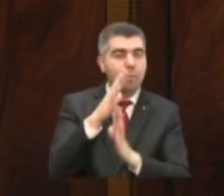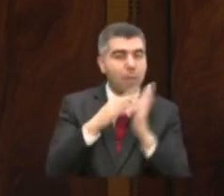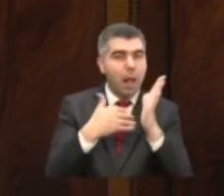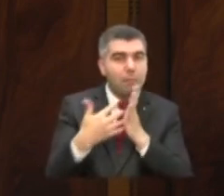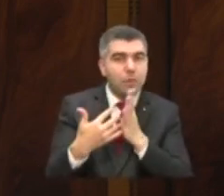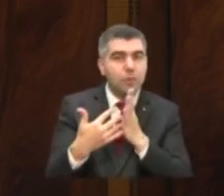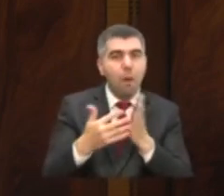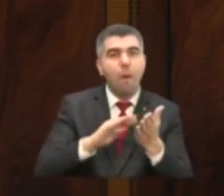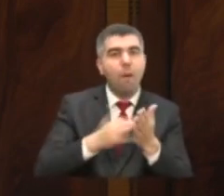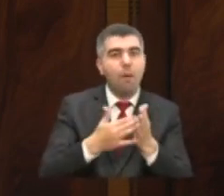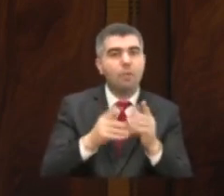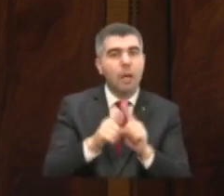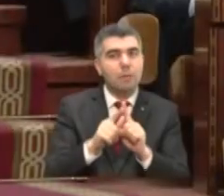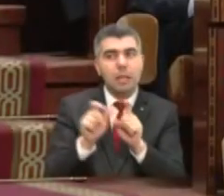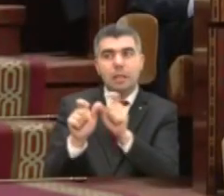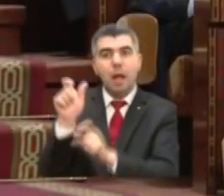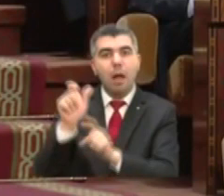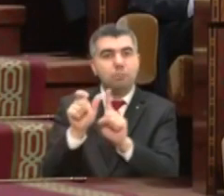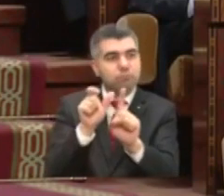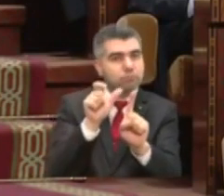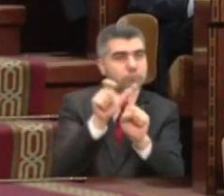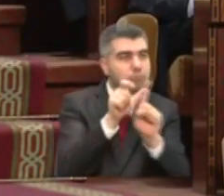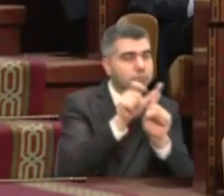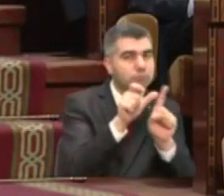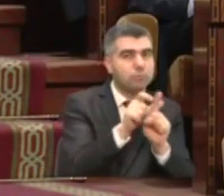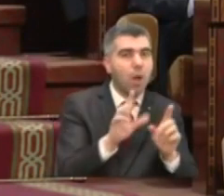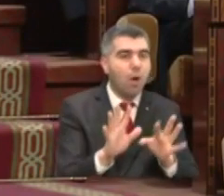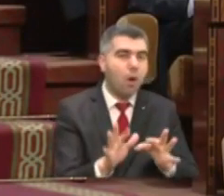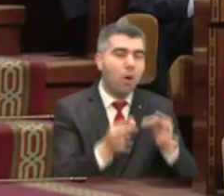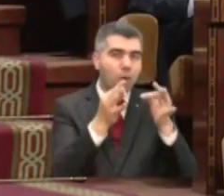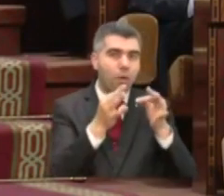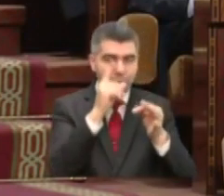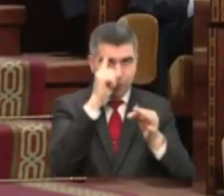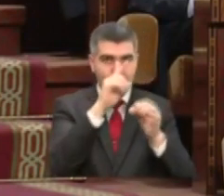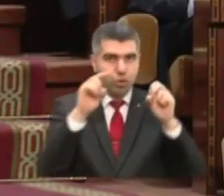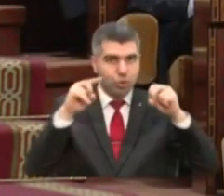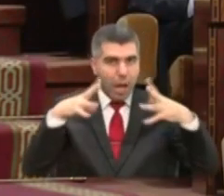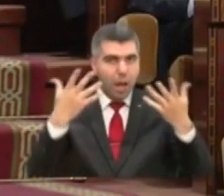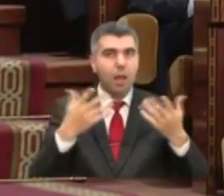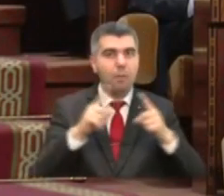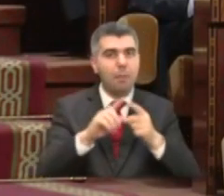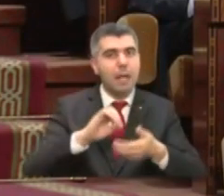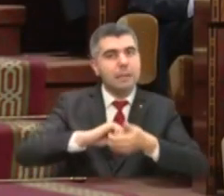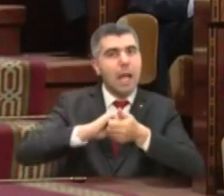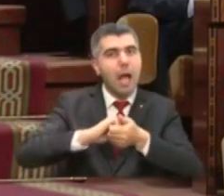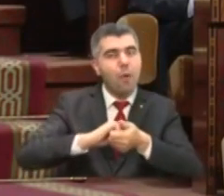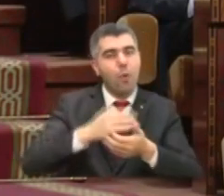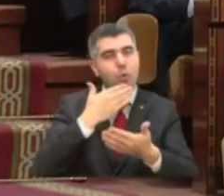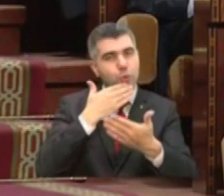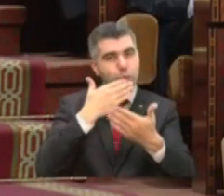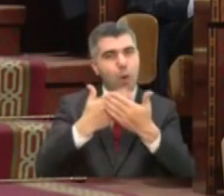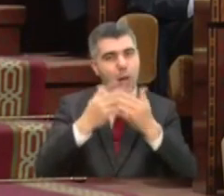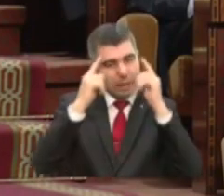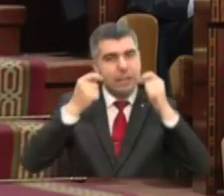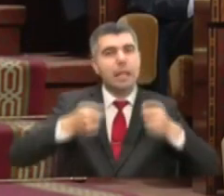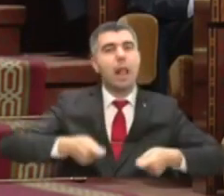يكون تأثير ديالها على المواطنات والمواطنين، وغيتوصل النتيجة ديالها بإذن الله بالتعاون بين الجميع. شكرا جزيلا، والسلام